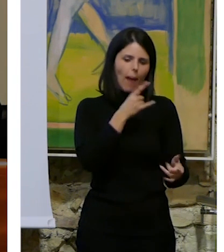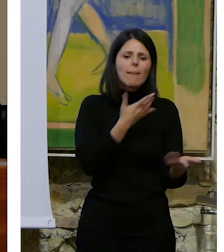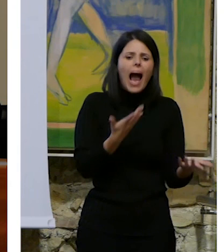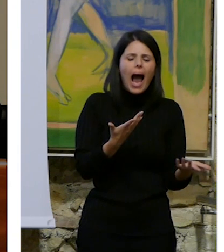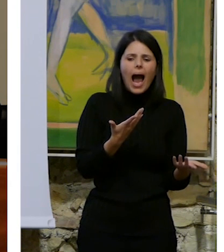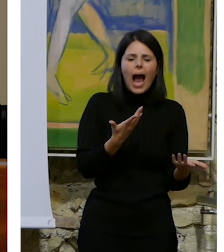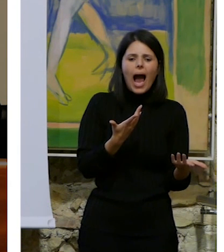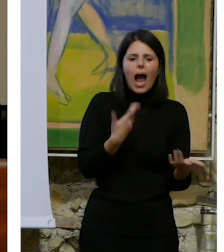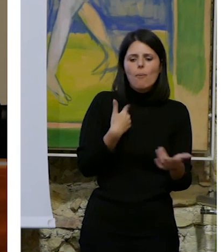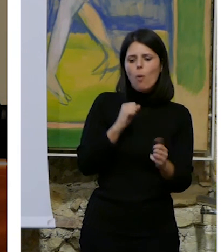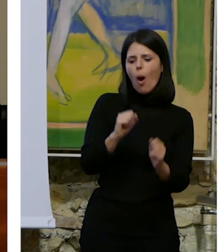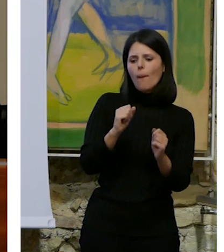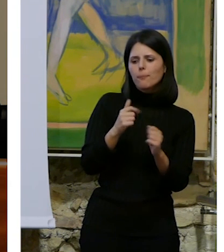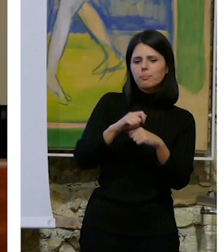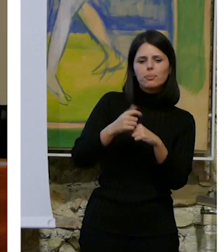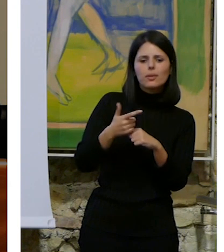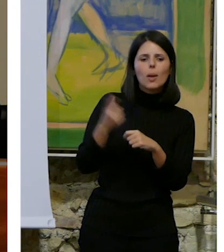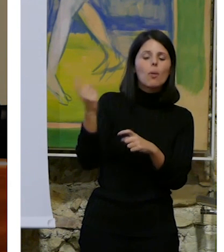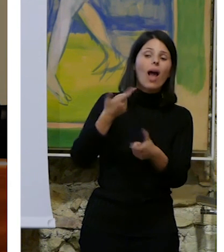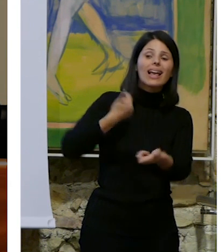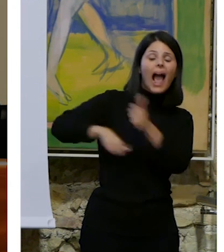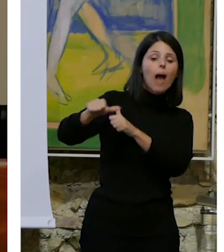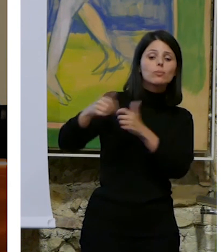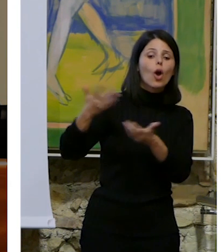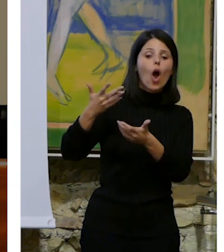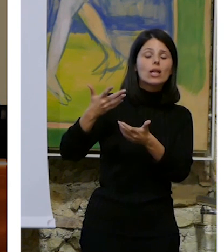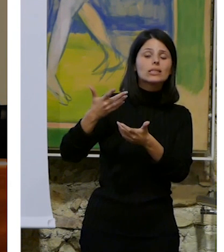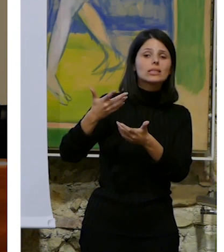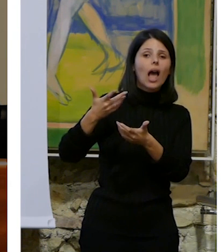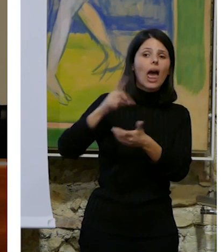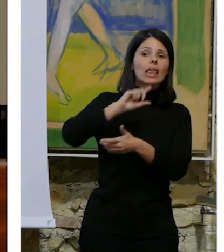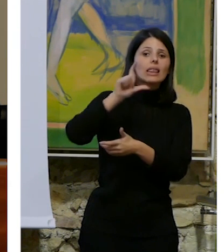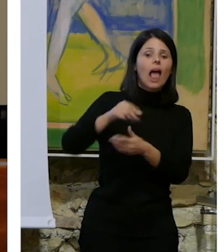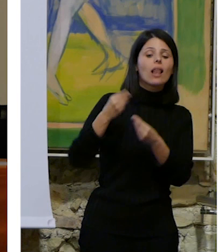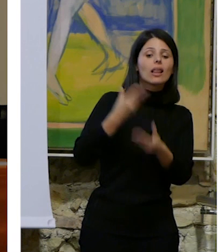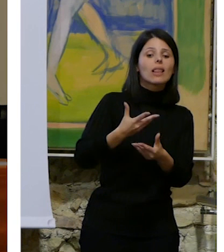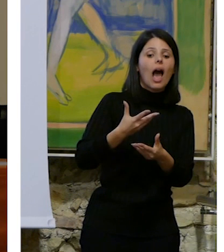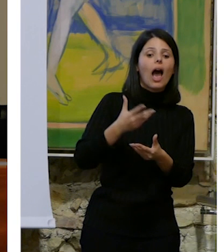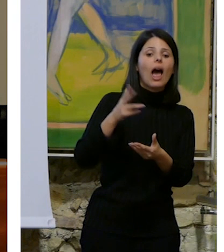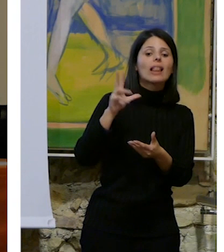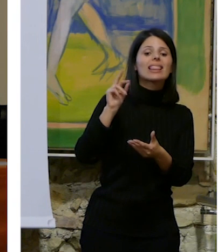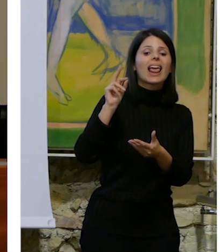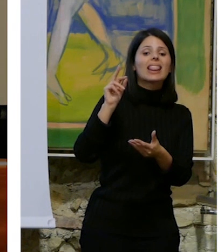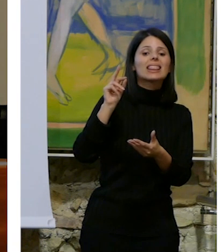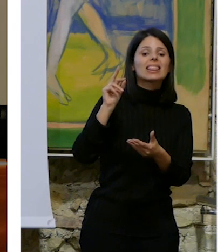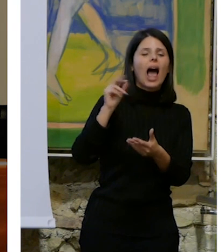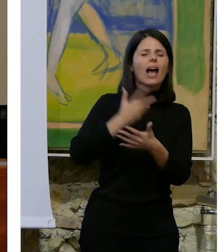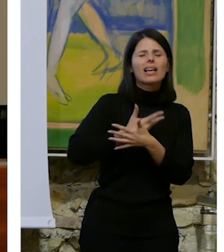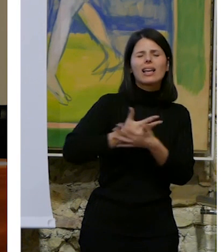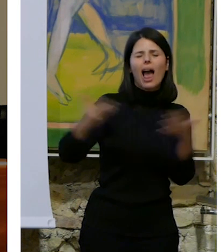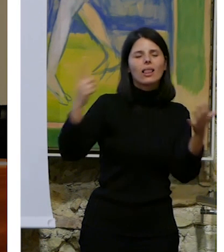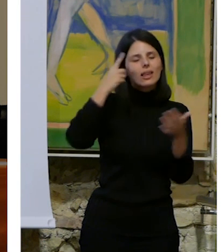si grattò la pera, l'Onnipotente disse: sì, però in cambio avranno 30 grandi creativi in ogni